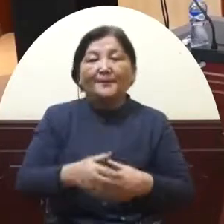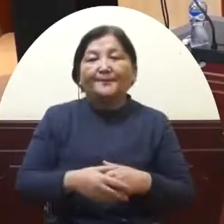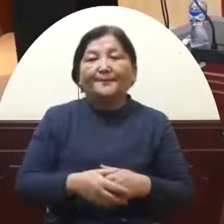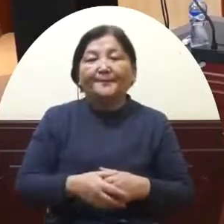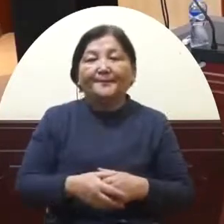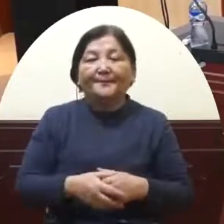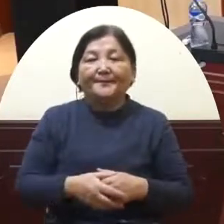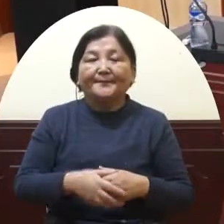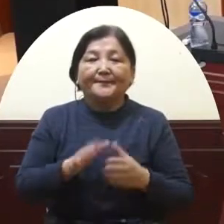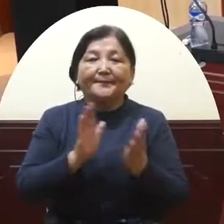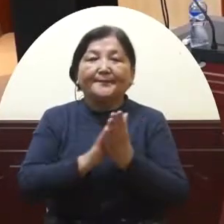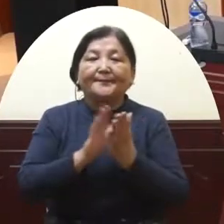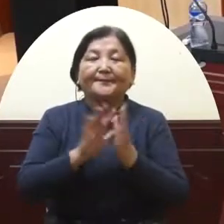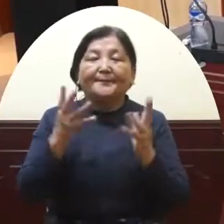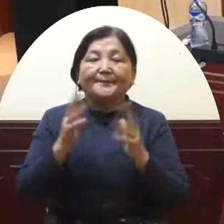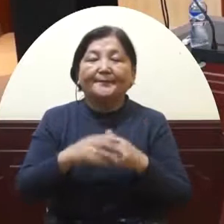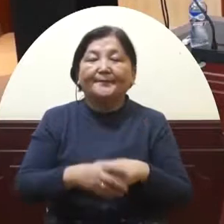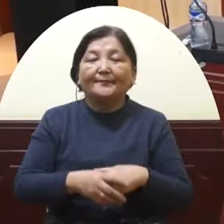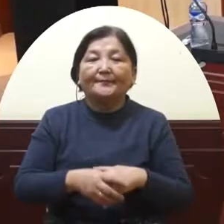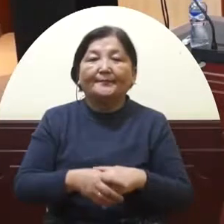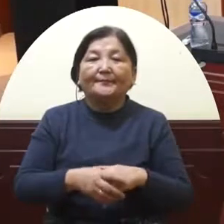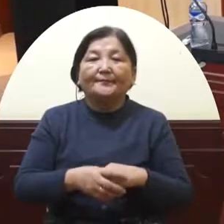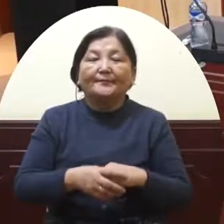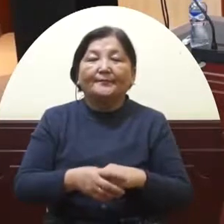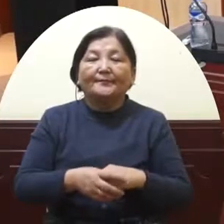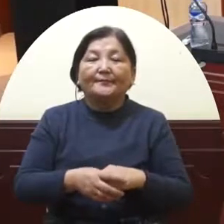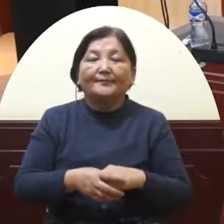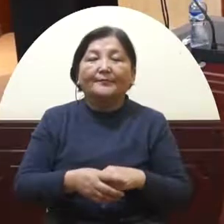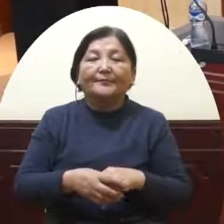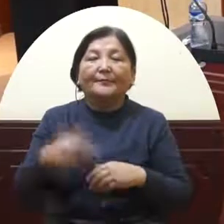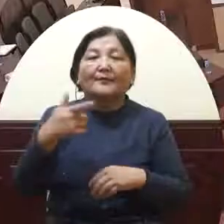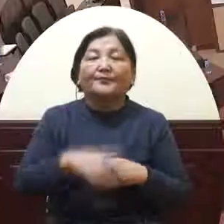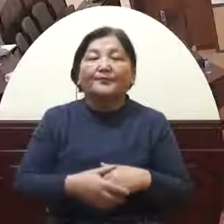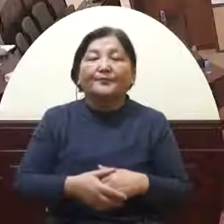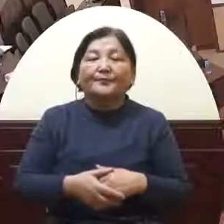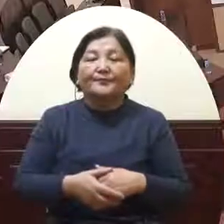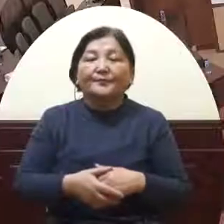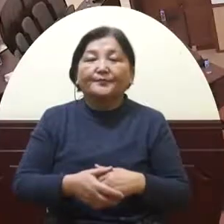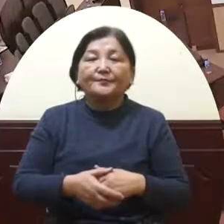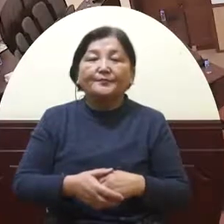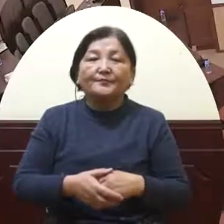Ингээд ноён Э.Гэрэлт-Одыг хүрч байна. За.